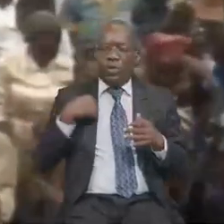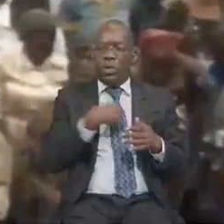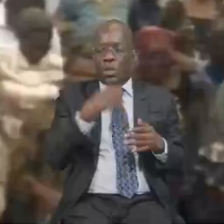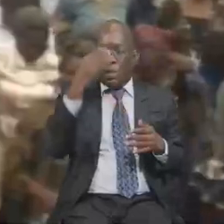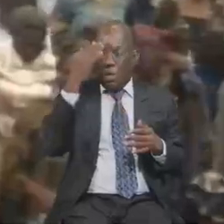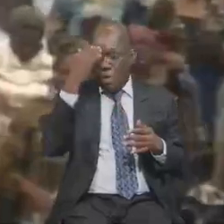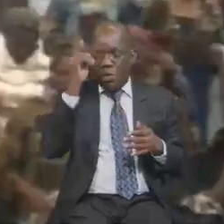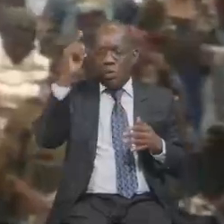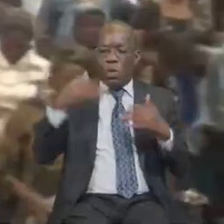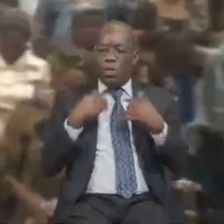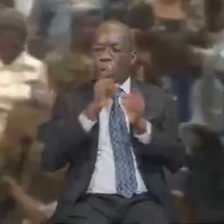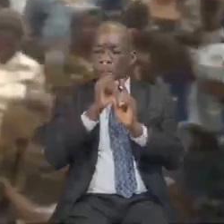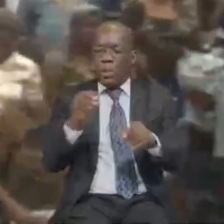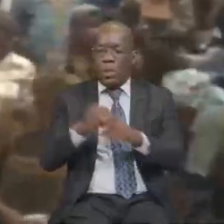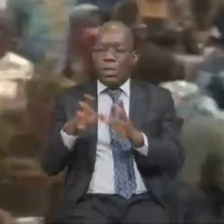prions.